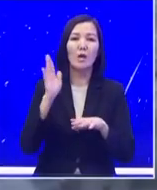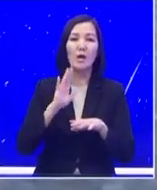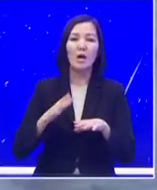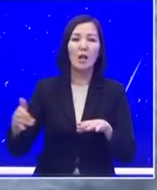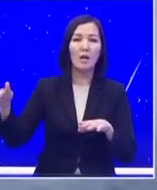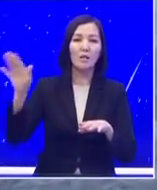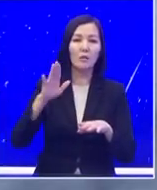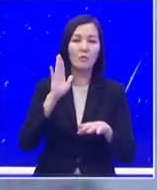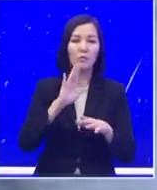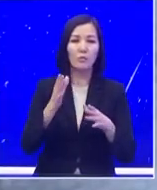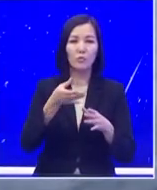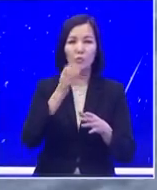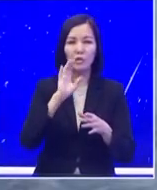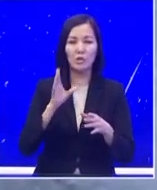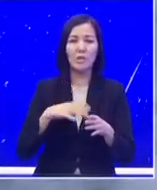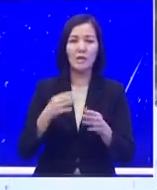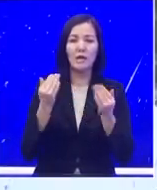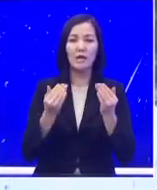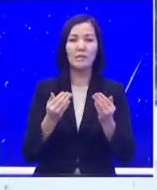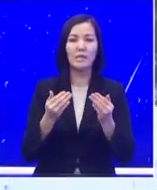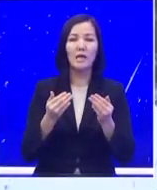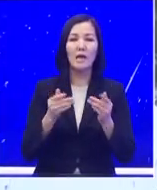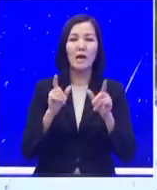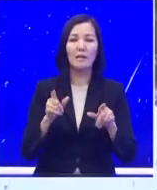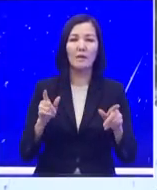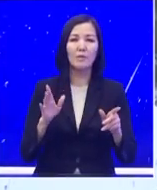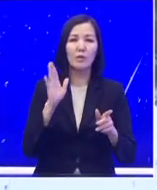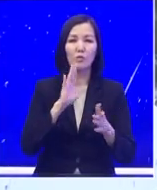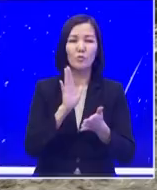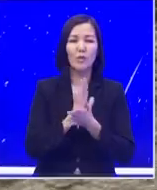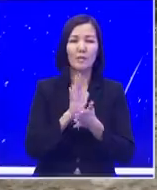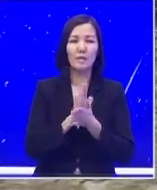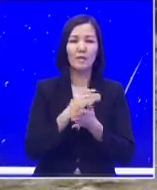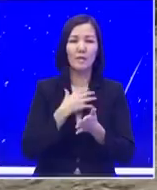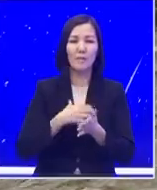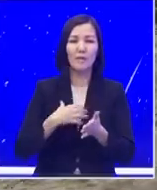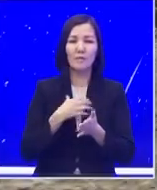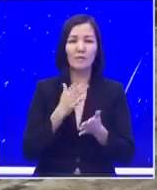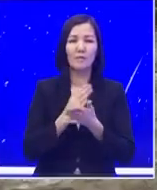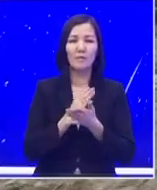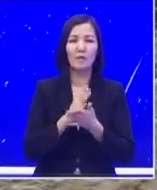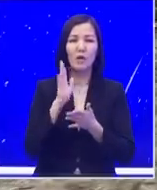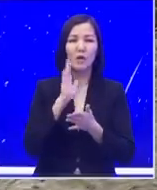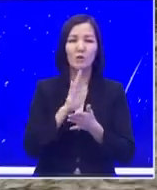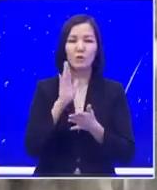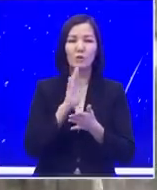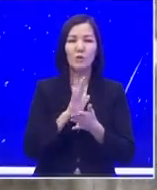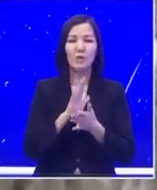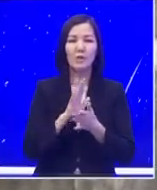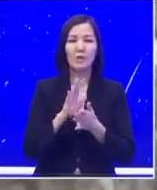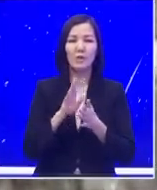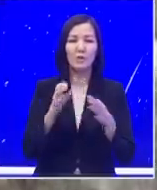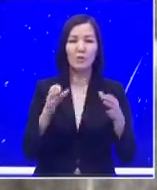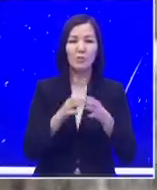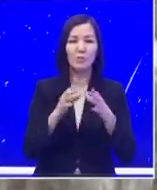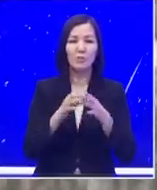тасбастаудың суын ішеді. Соңғы күндері тұрғындар тіршілік нәрі ластанып жатыр деп дабыл қақты. Су басынан тұнайды демекші арнайы топ